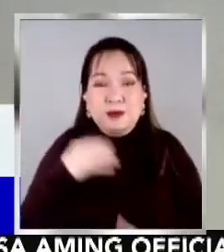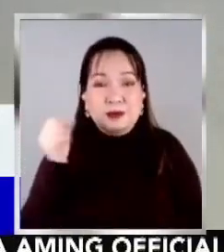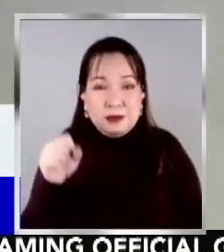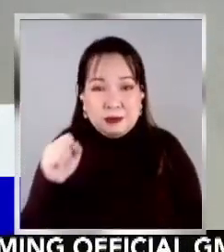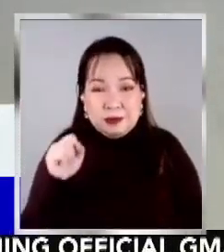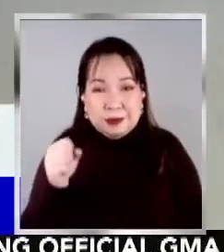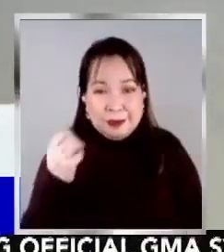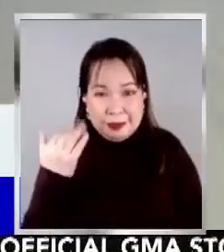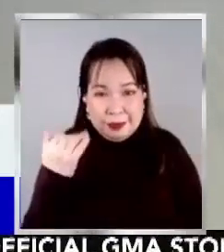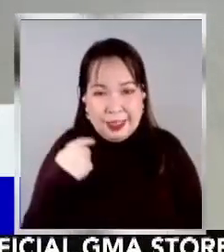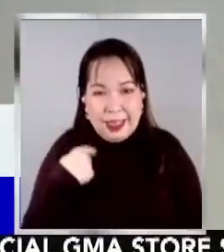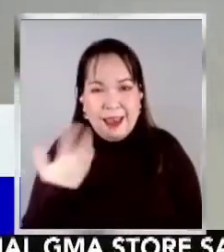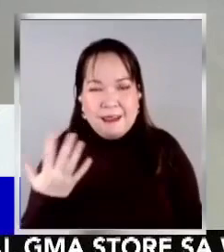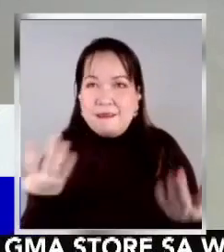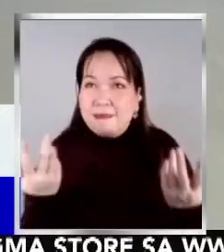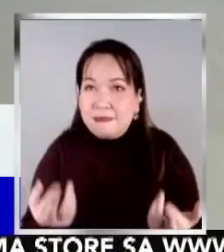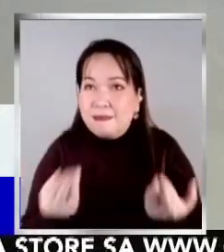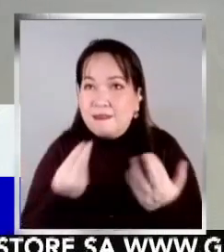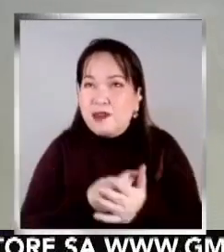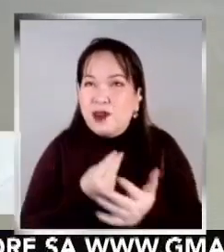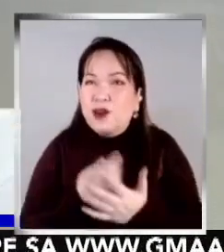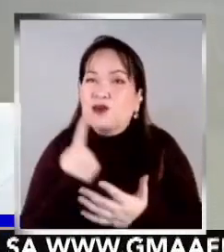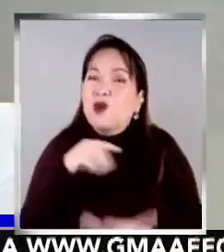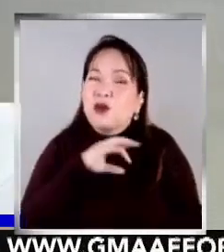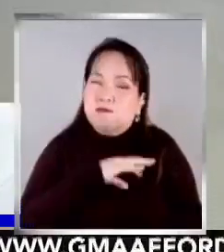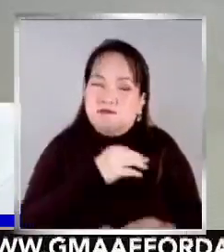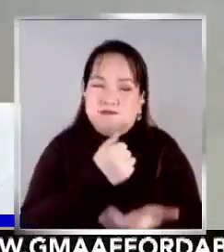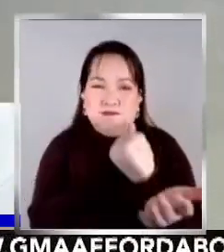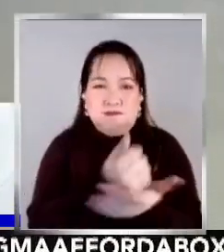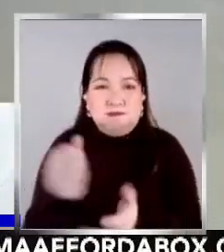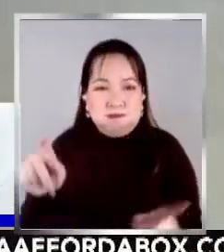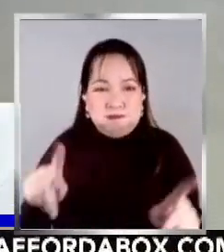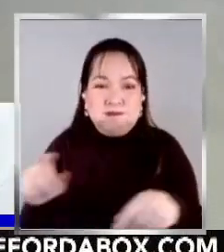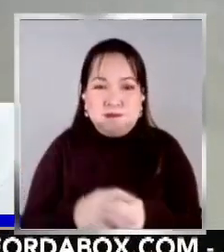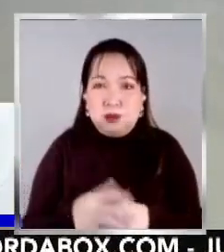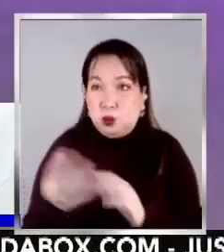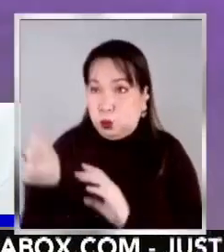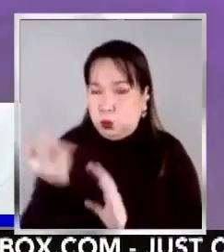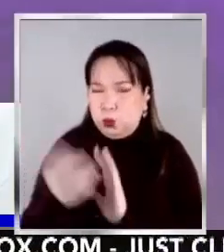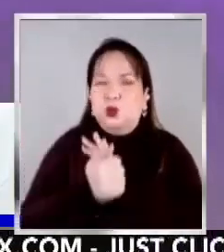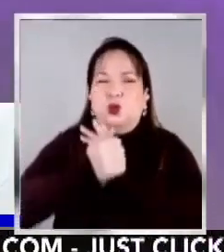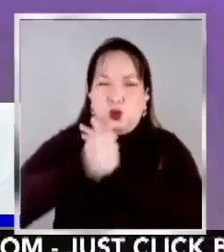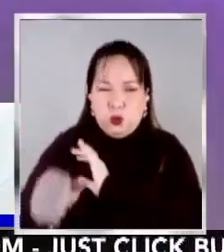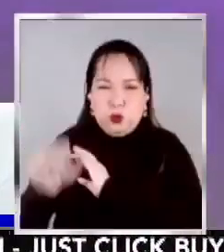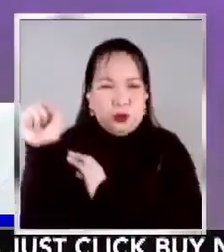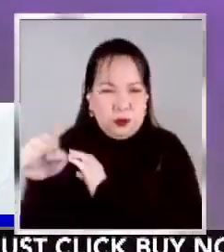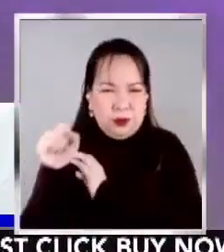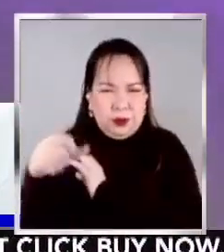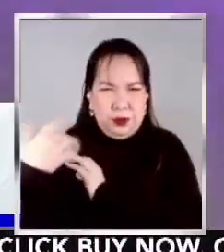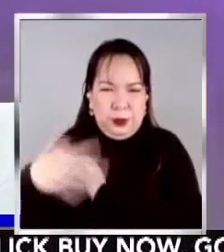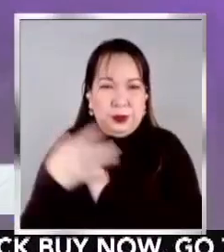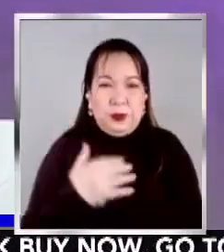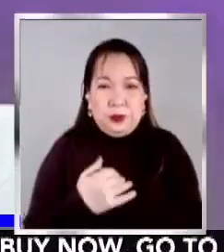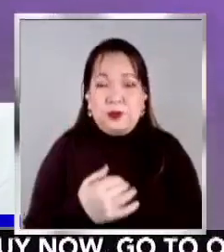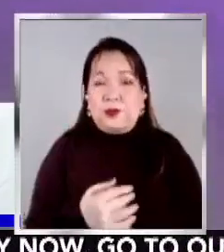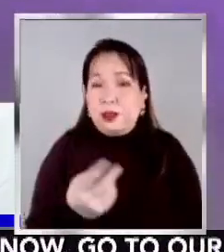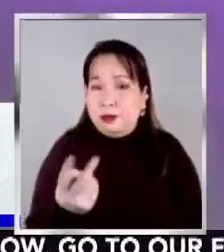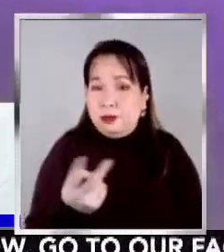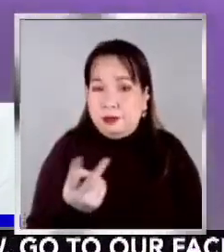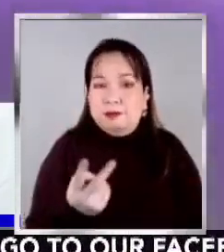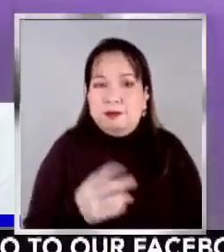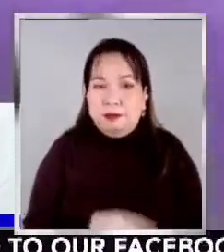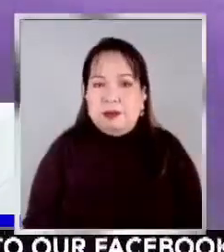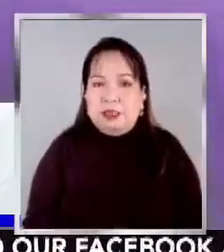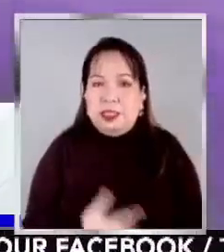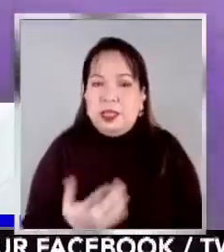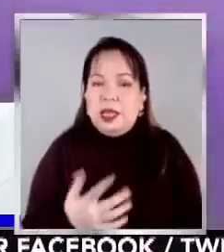event na ganito since this is for charity. Tapos very talented naman yung dalawa. Thankful si Ashley at Skye na naipopromote nila